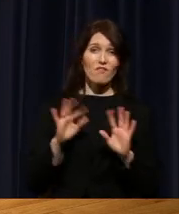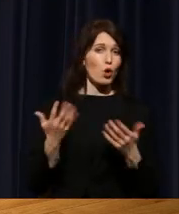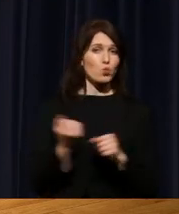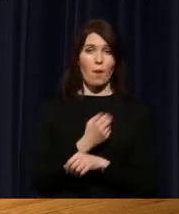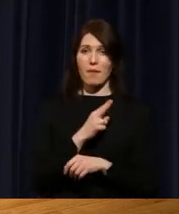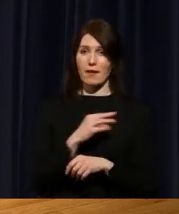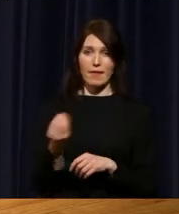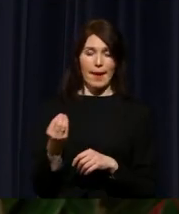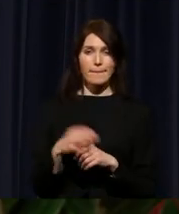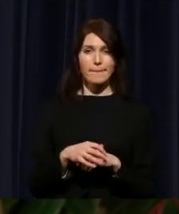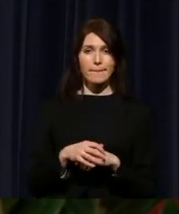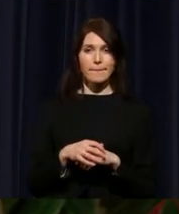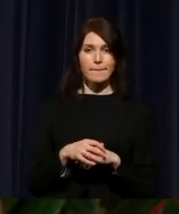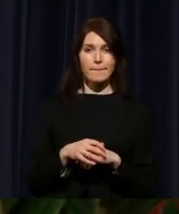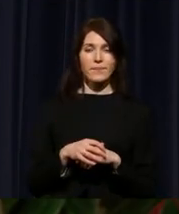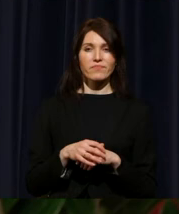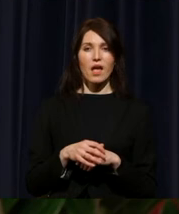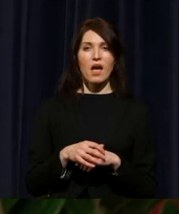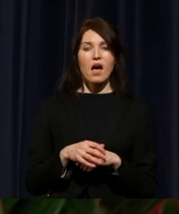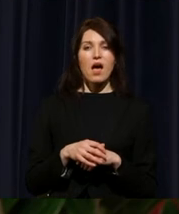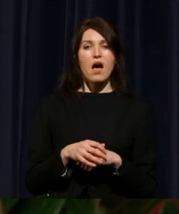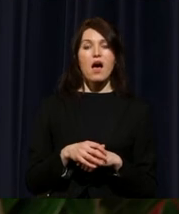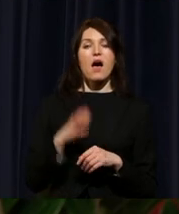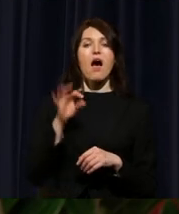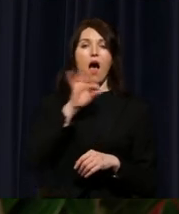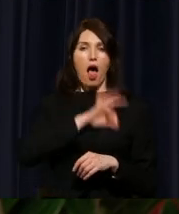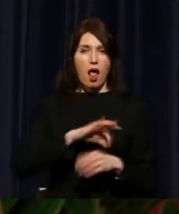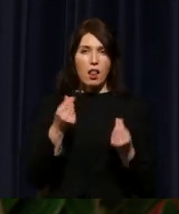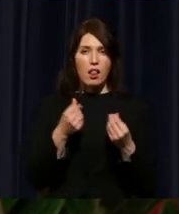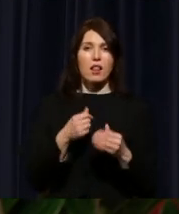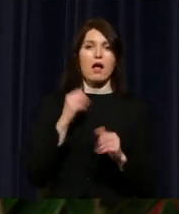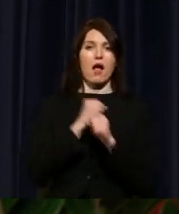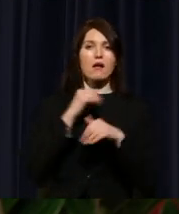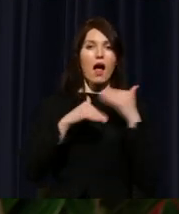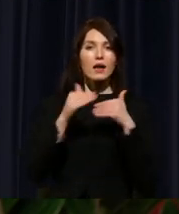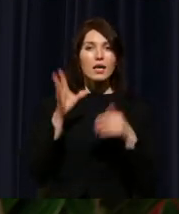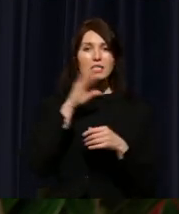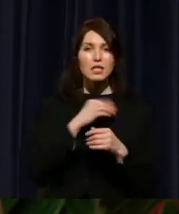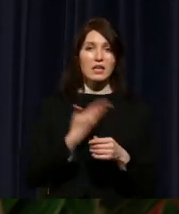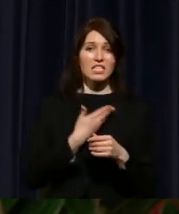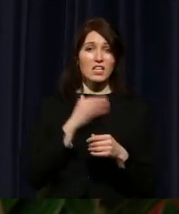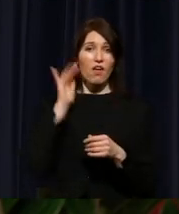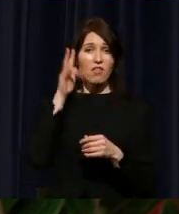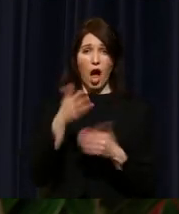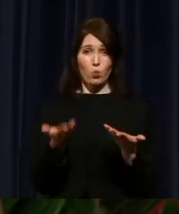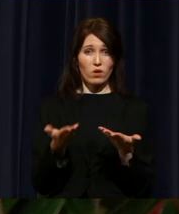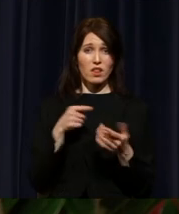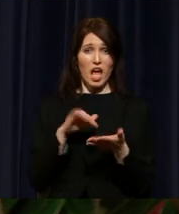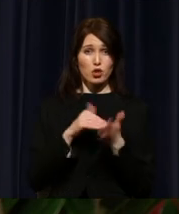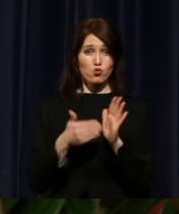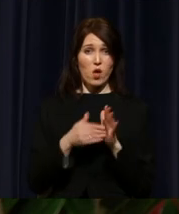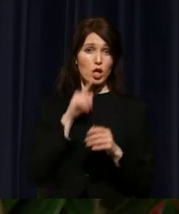nē. Vai atalgojums nu, ir... Atalgojums, jā, karjeras iespējas, dzīve nākotnē. Nu, tās ir tāds, man